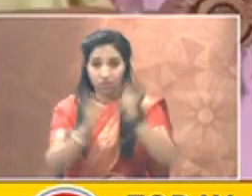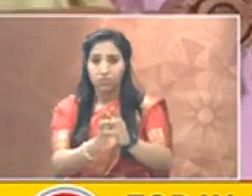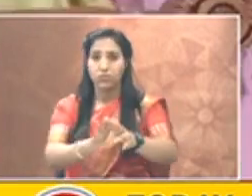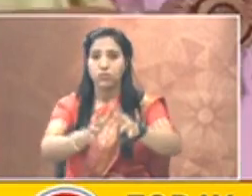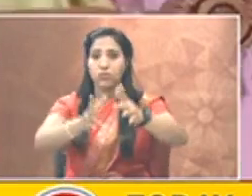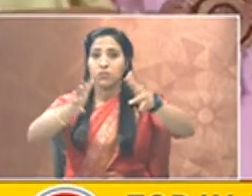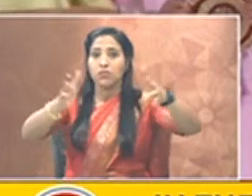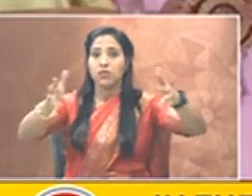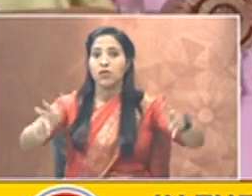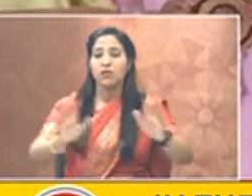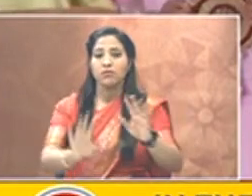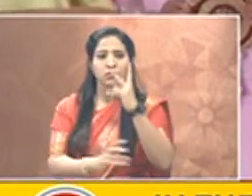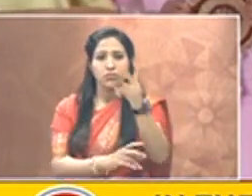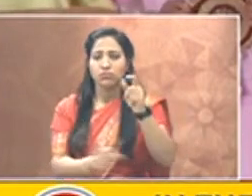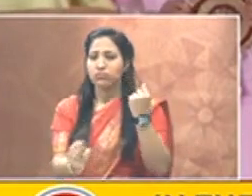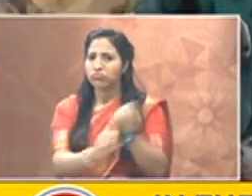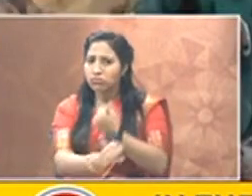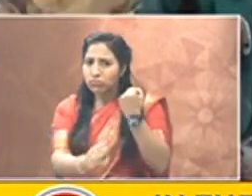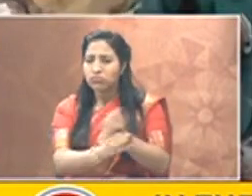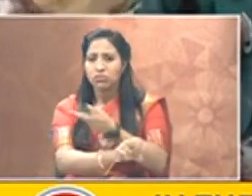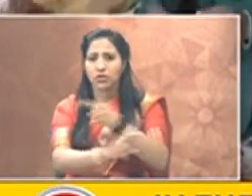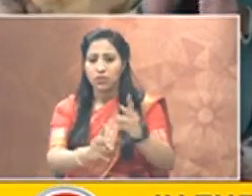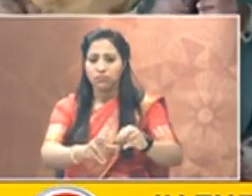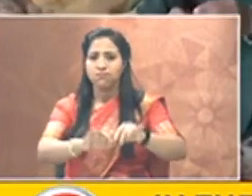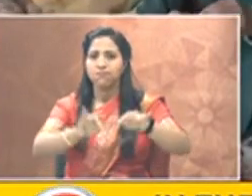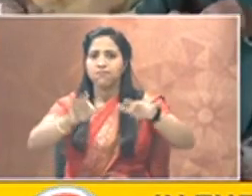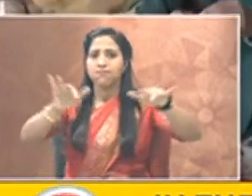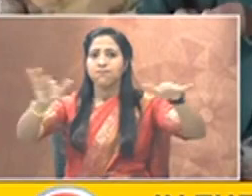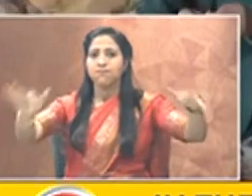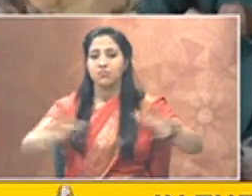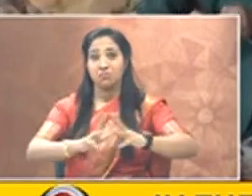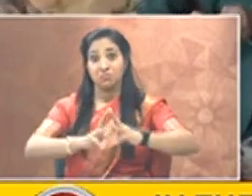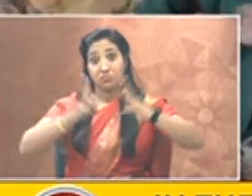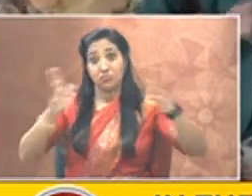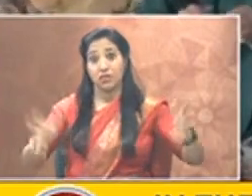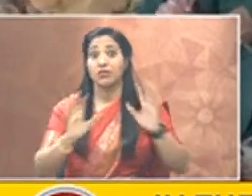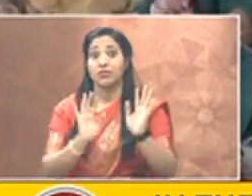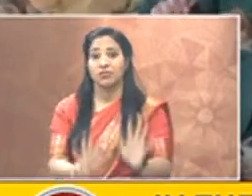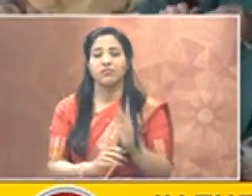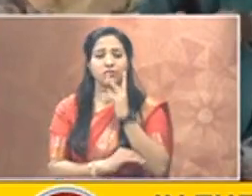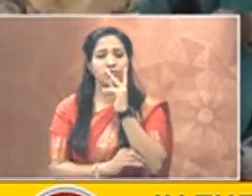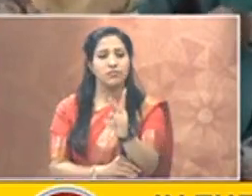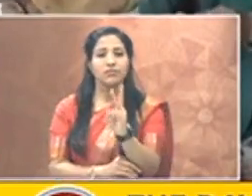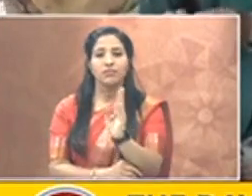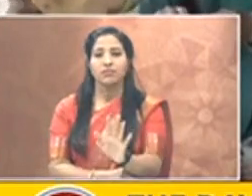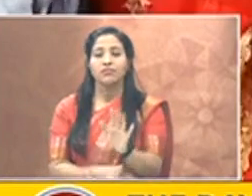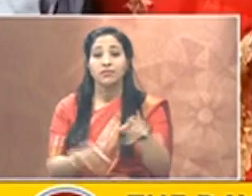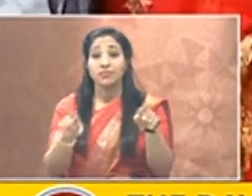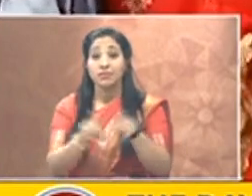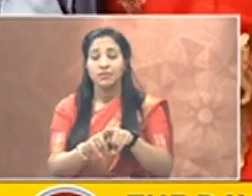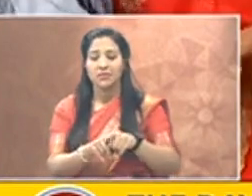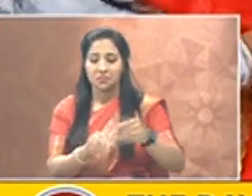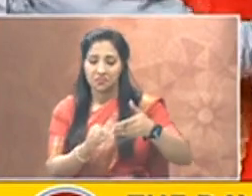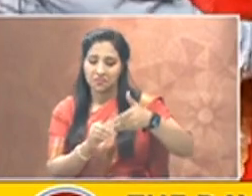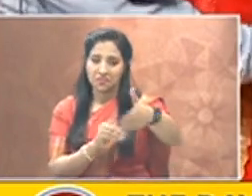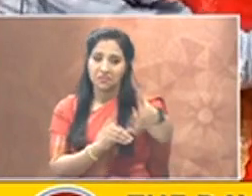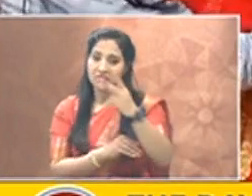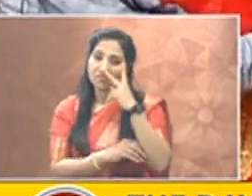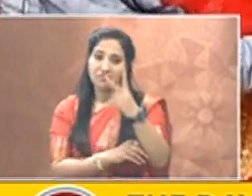है और उनके काम करने के दायरे का भी बहुत विस्तार हुआ है। वो दिन दूर